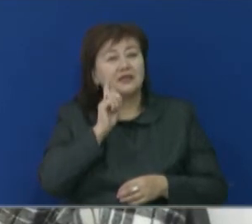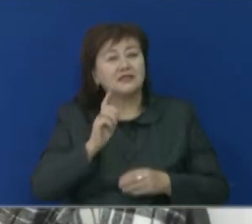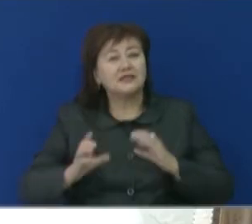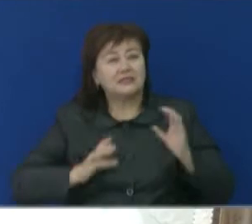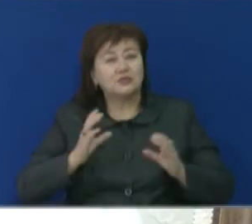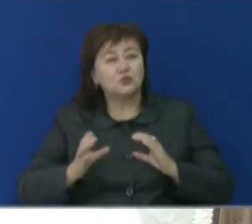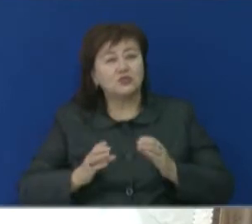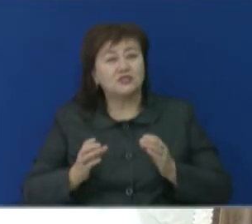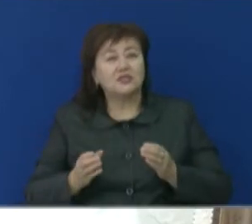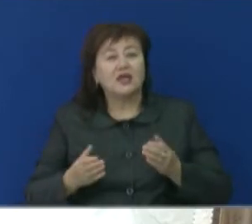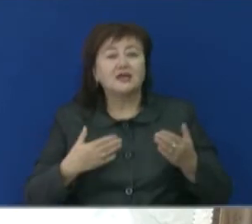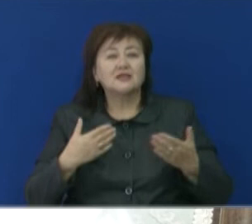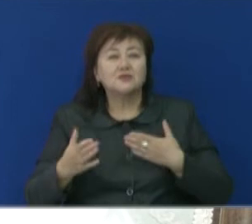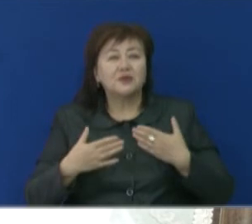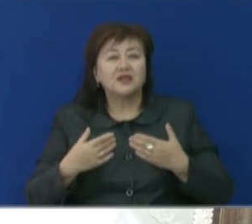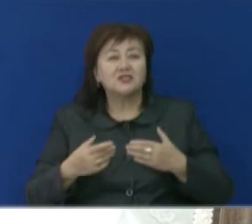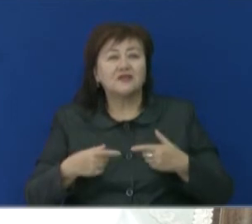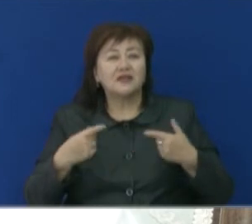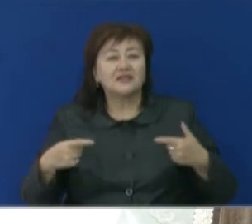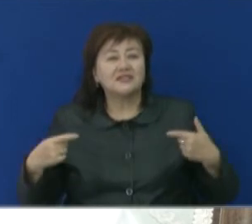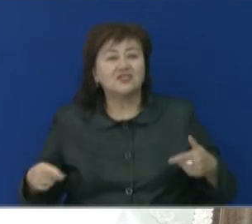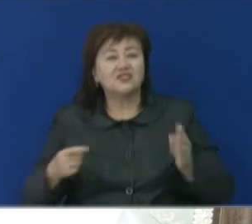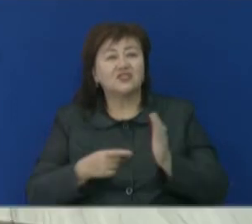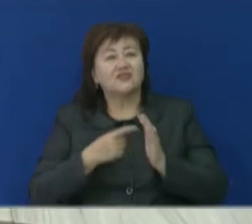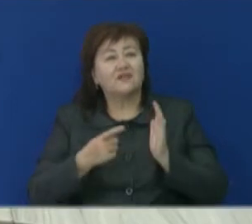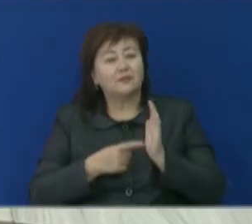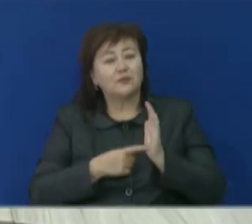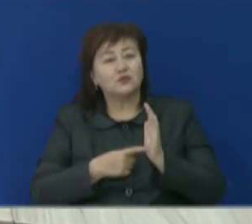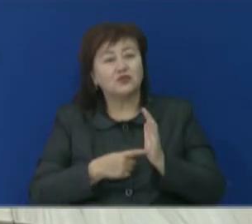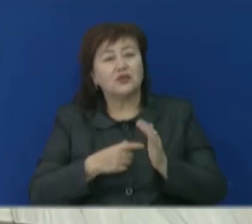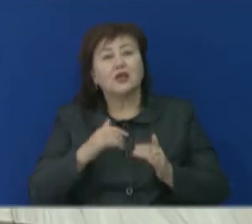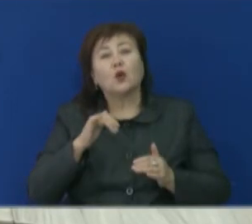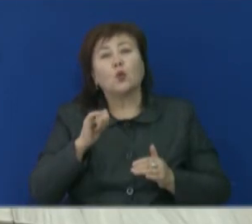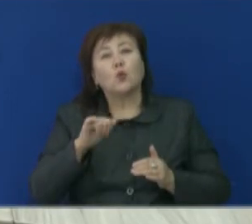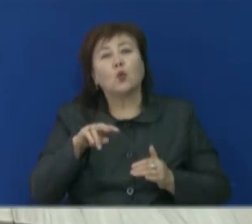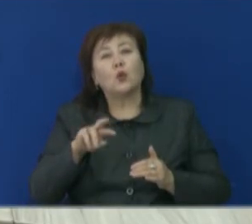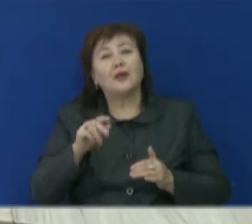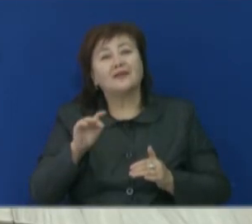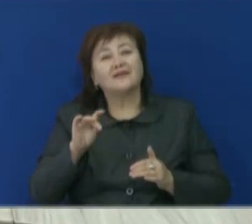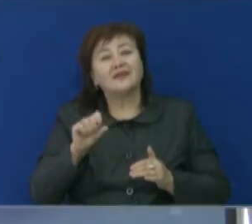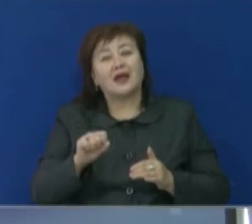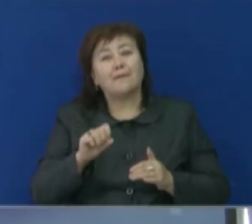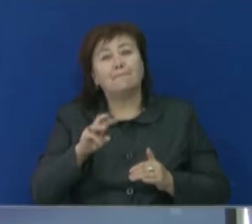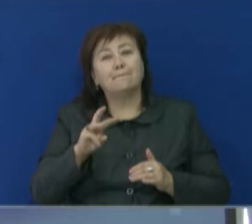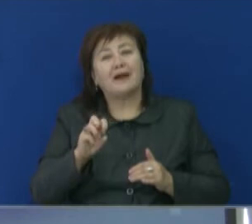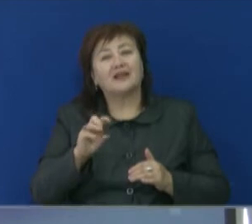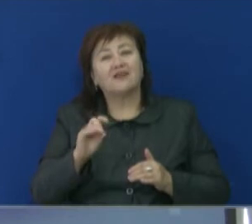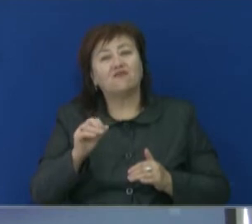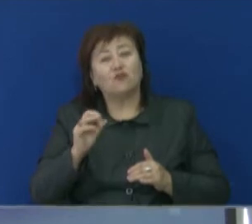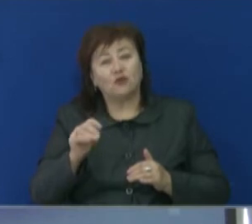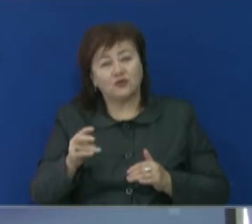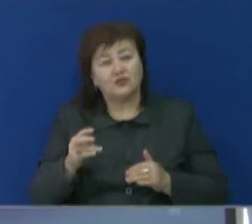Ашық микрофон форматында өткен бас қосу кезінде Рамазан Салықжанов осы ультрамарафон арқылы ұлы классик, қоғам қайраткері